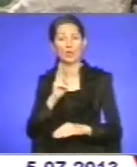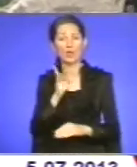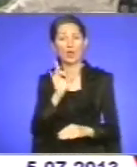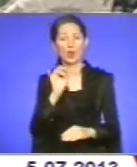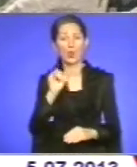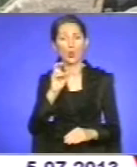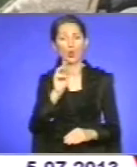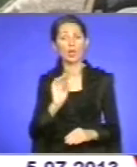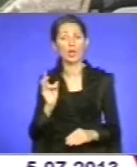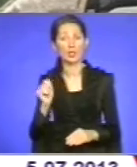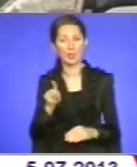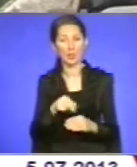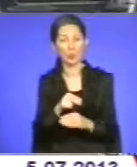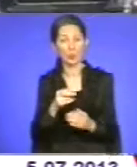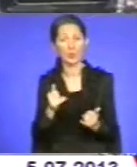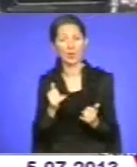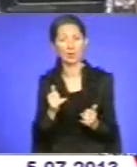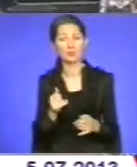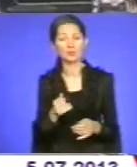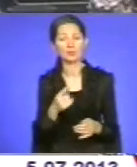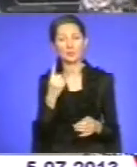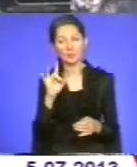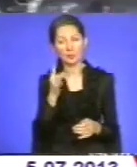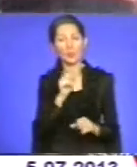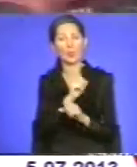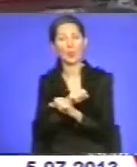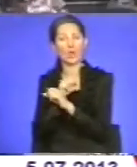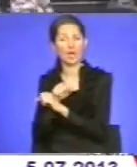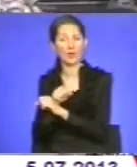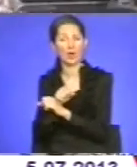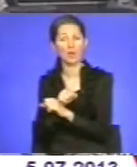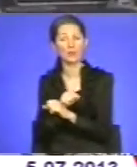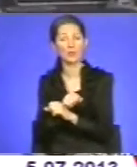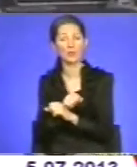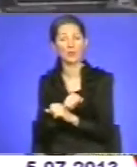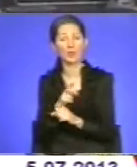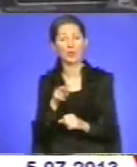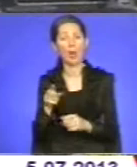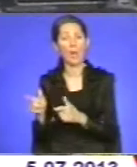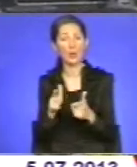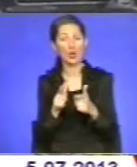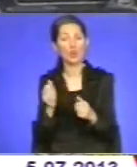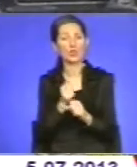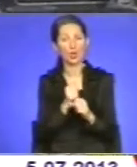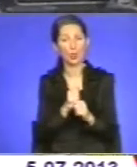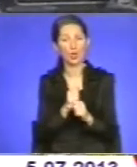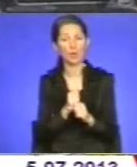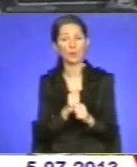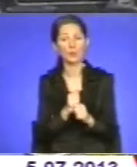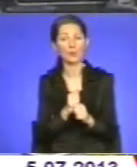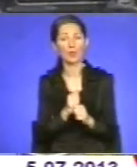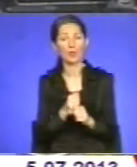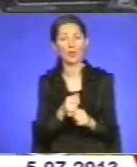Її відремонтували нещодавно. Перший раз їх перекривали при підготовчих роботах,